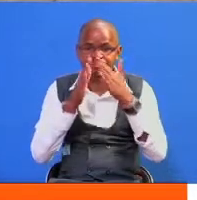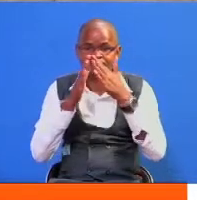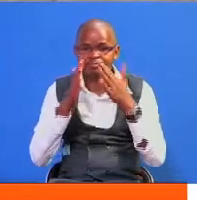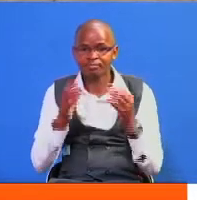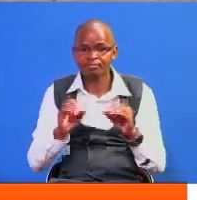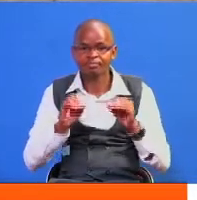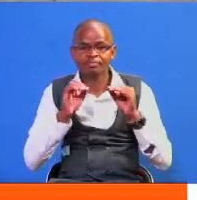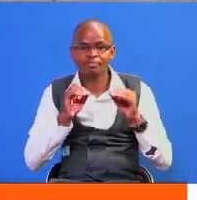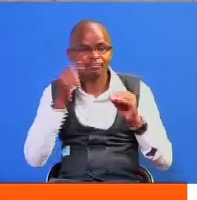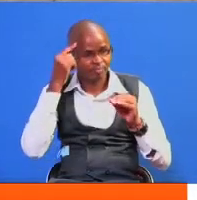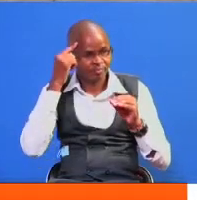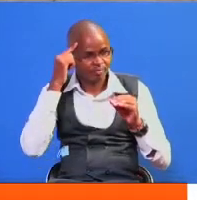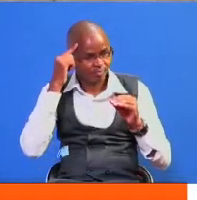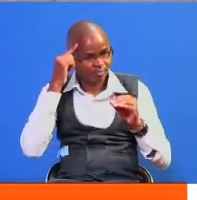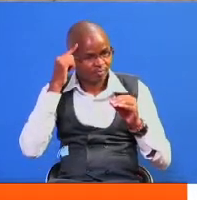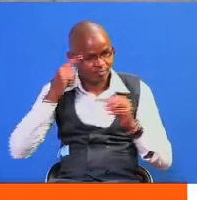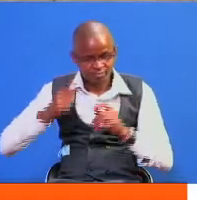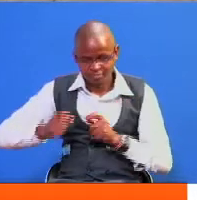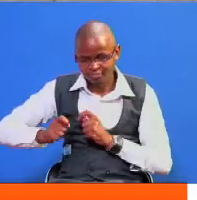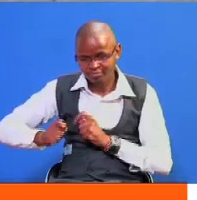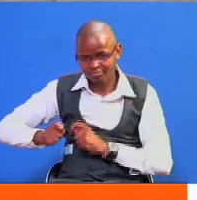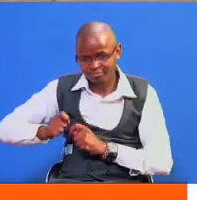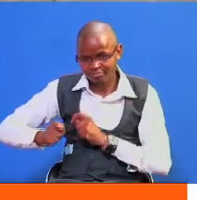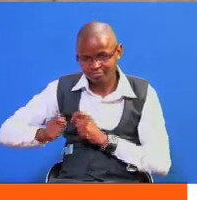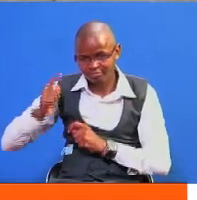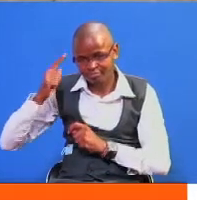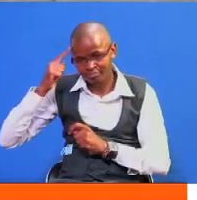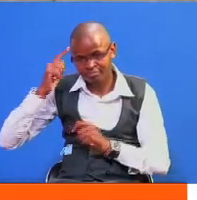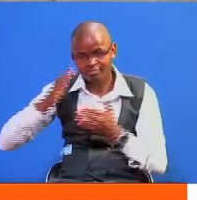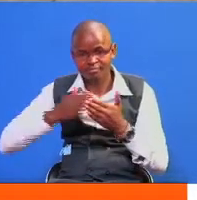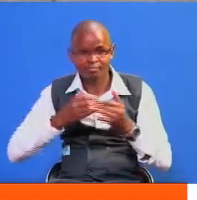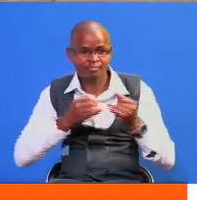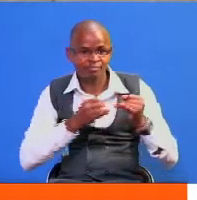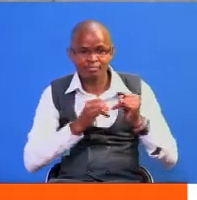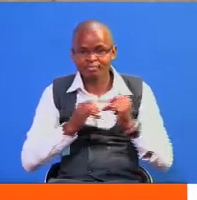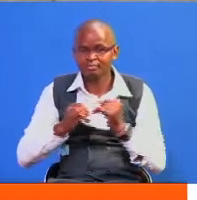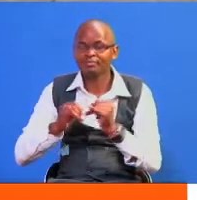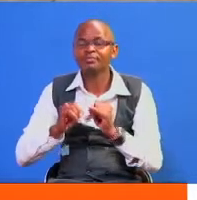nachukua box guitar, tunaimba na najaribu